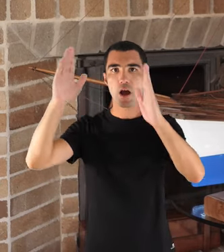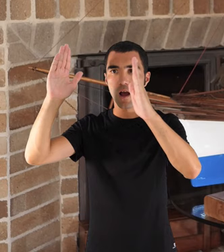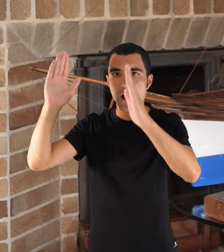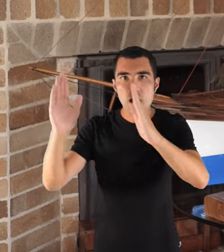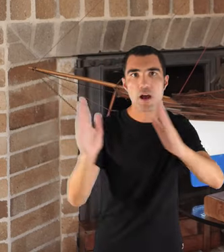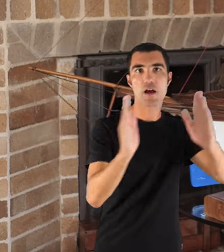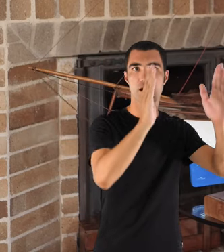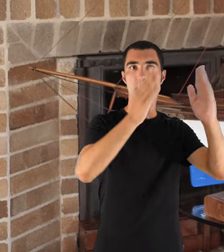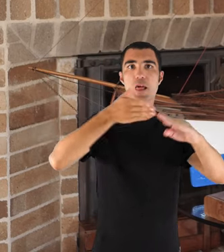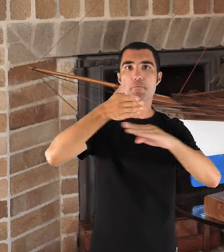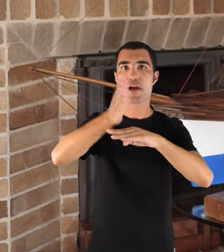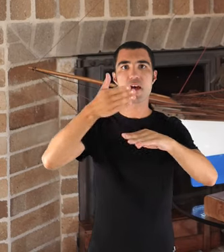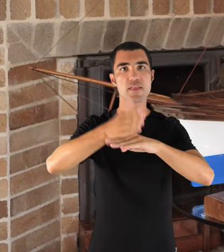naval,